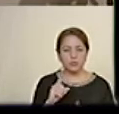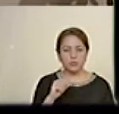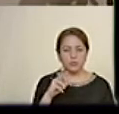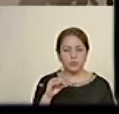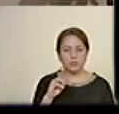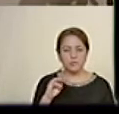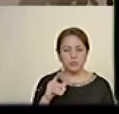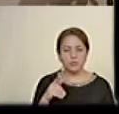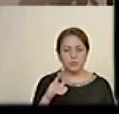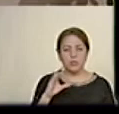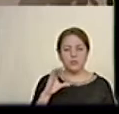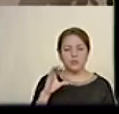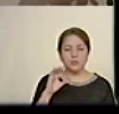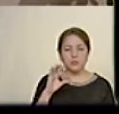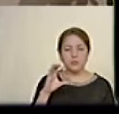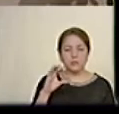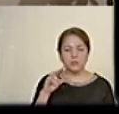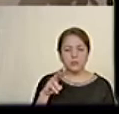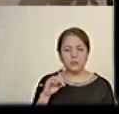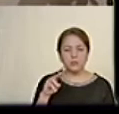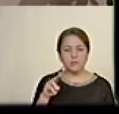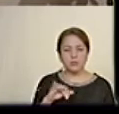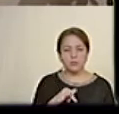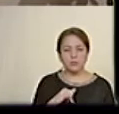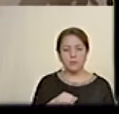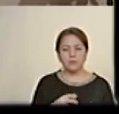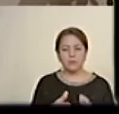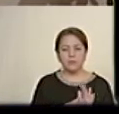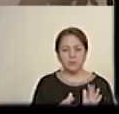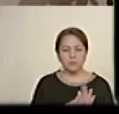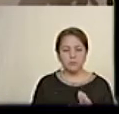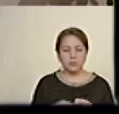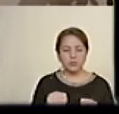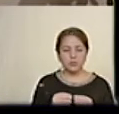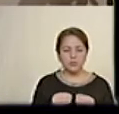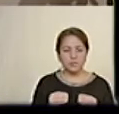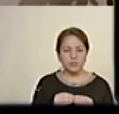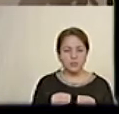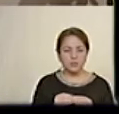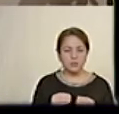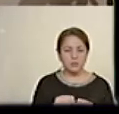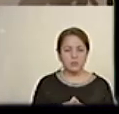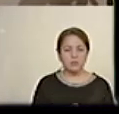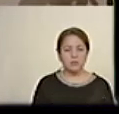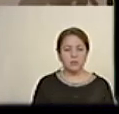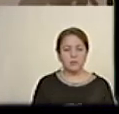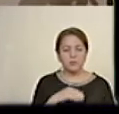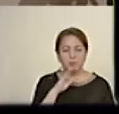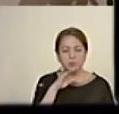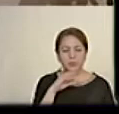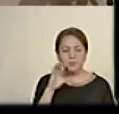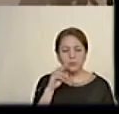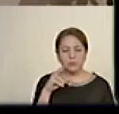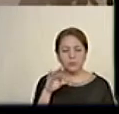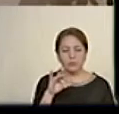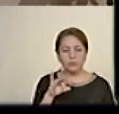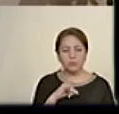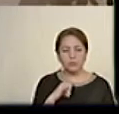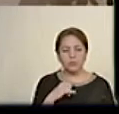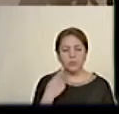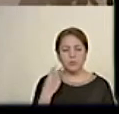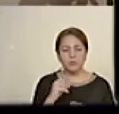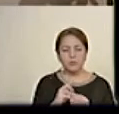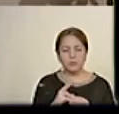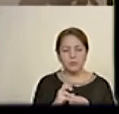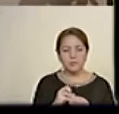сослепу, восьмое словосочетание, герой по неволе, десятое словосочетание, болтать с дуру, и